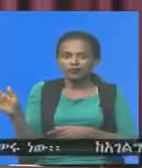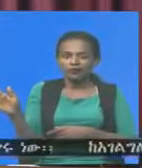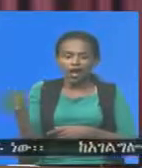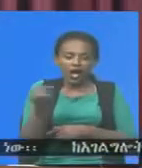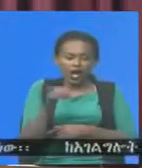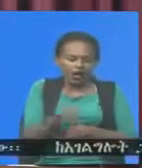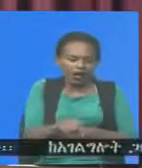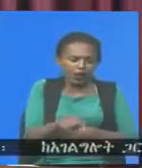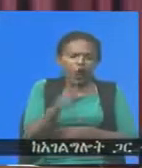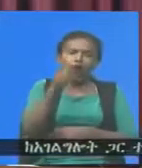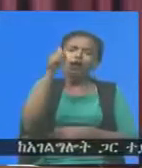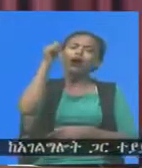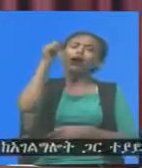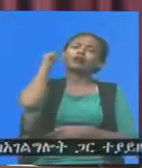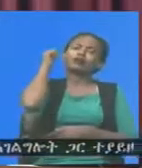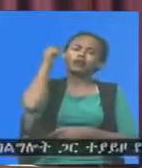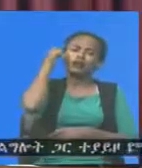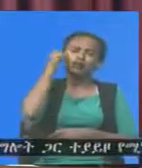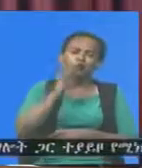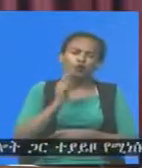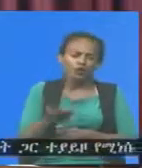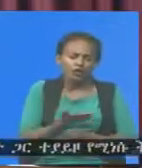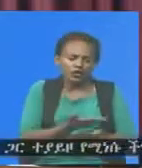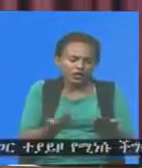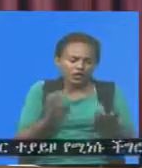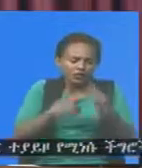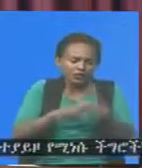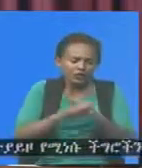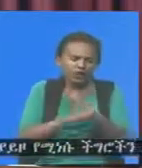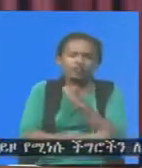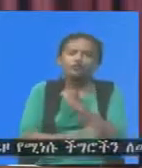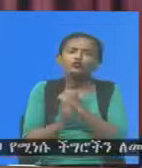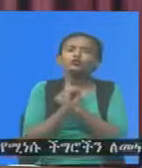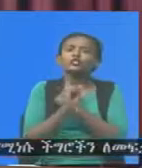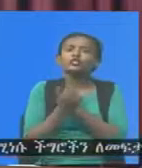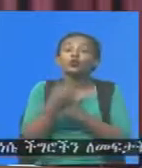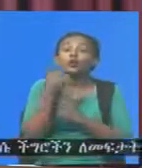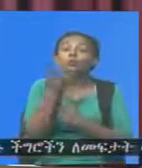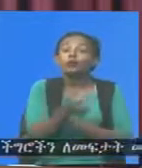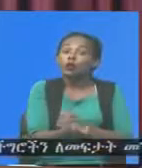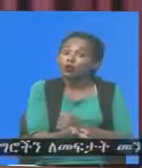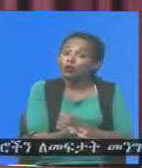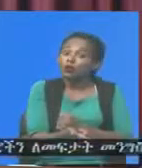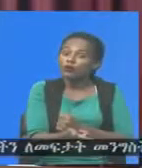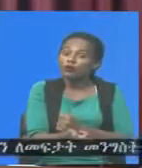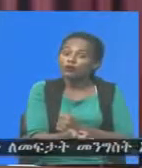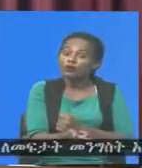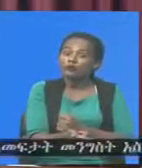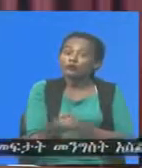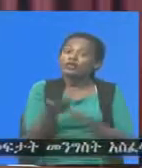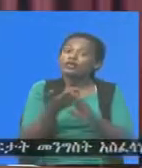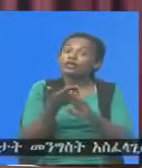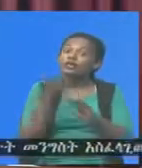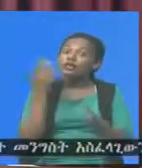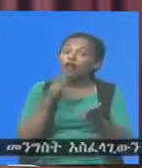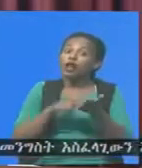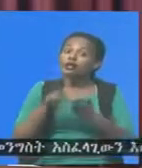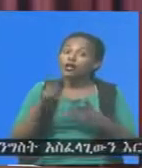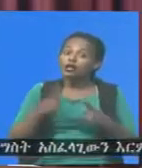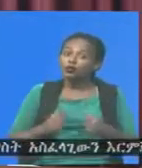ይሄው ሐላቀር ሐሳብ ነው። ከየት መጣ መሰረቱ ምንድነው ለሚለው ቅድም ላነሳ